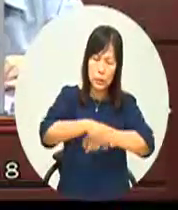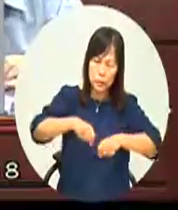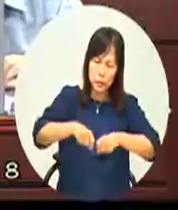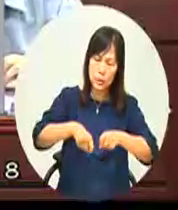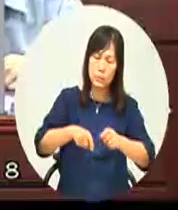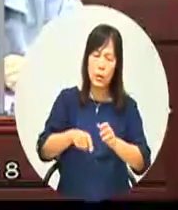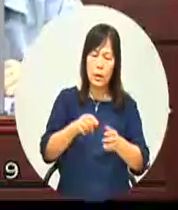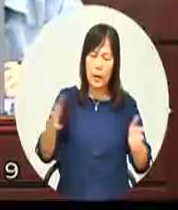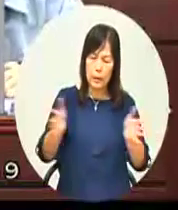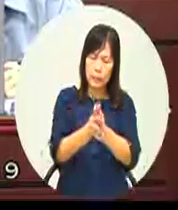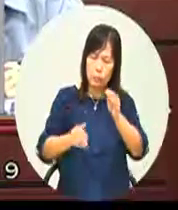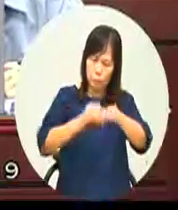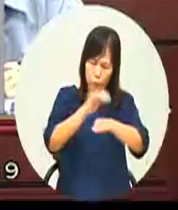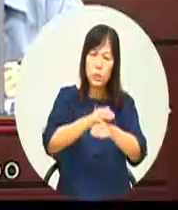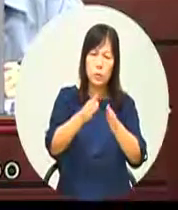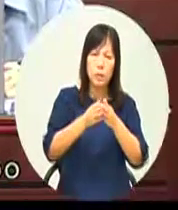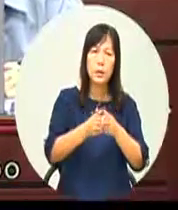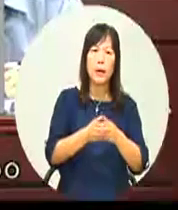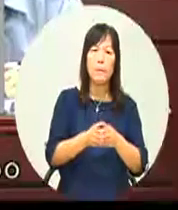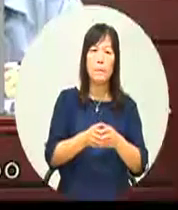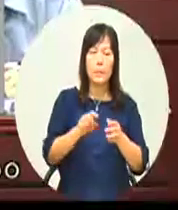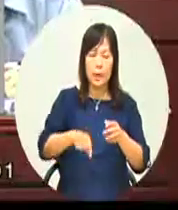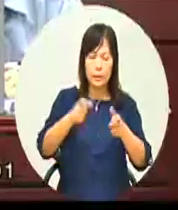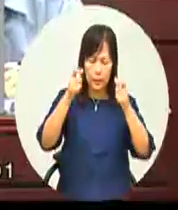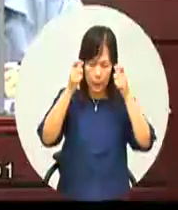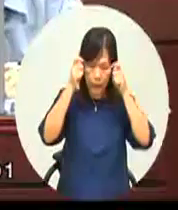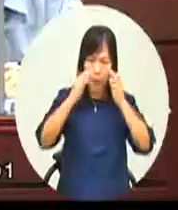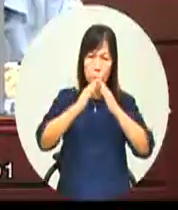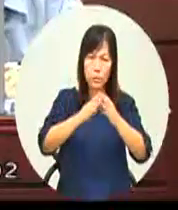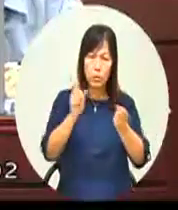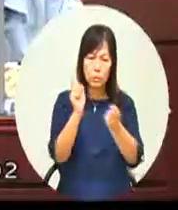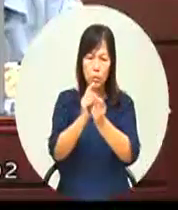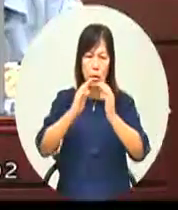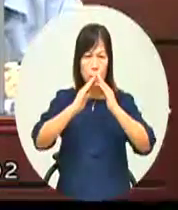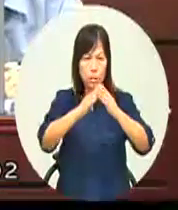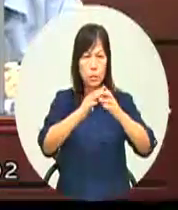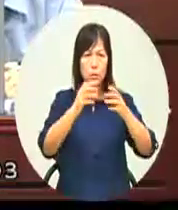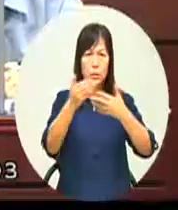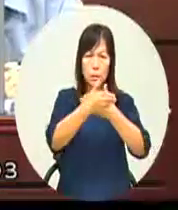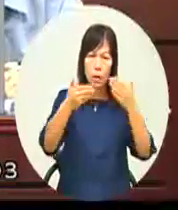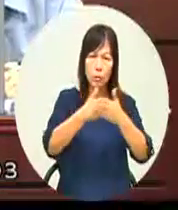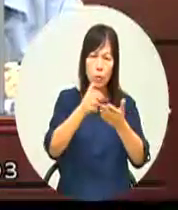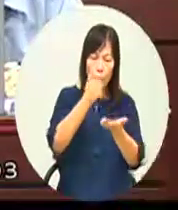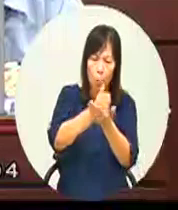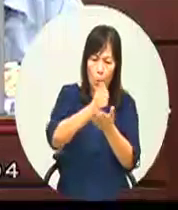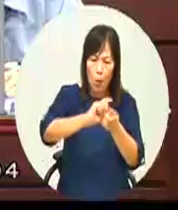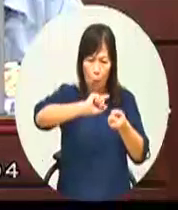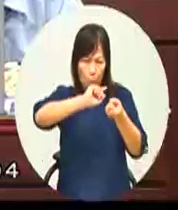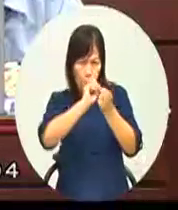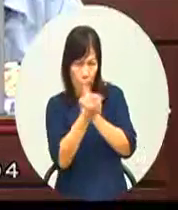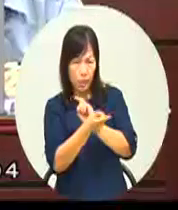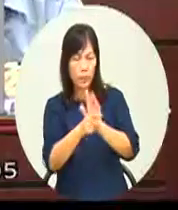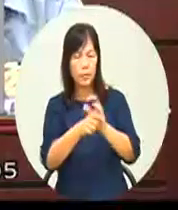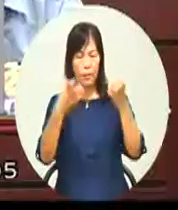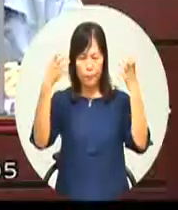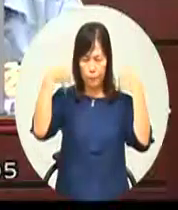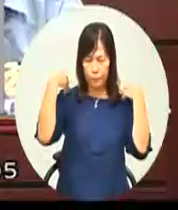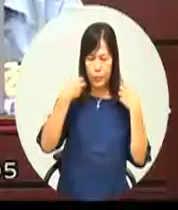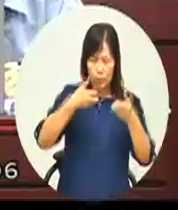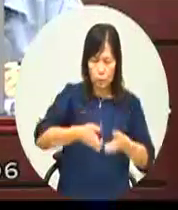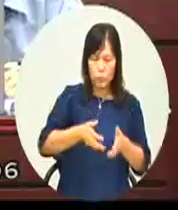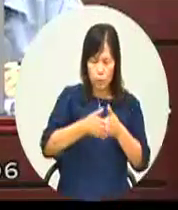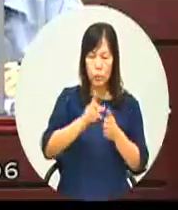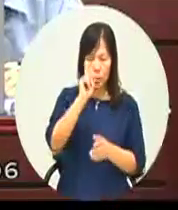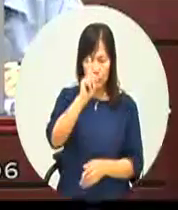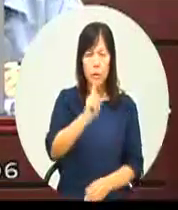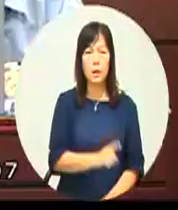是在高雄市对于都市交通运输的这个翻转有扮演非常重要的一个角